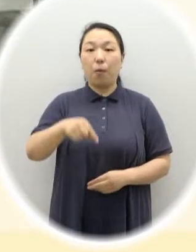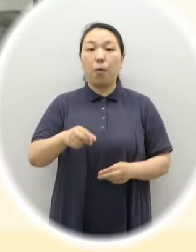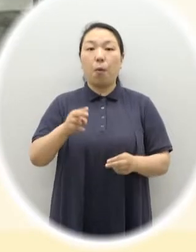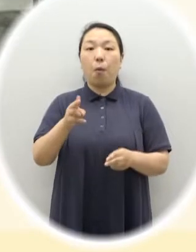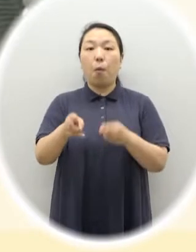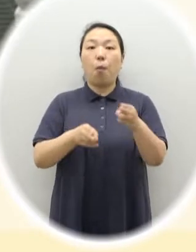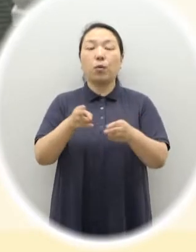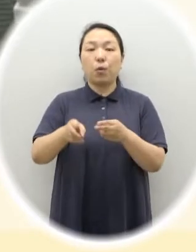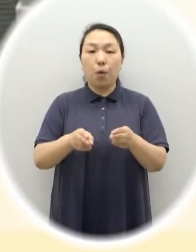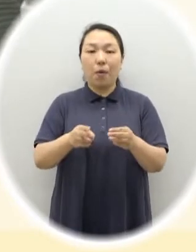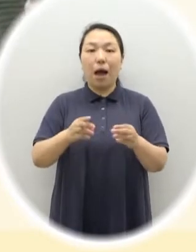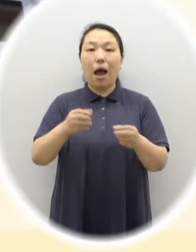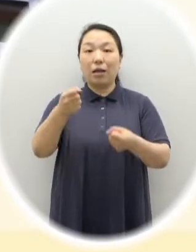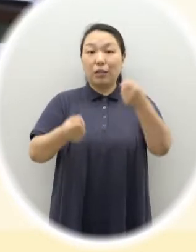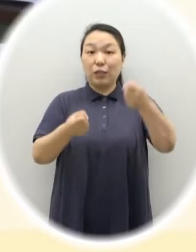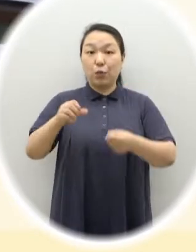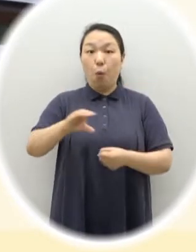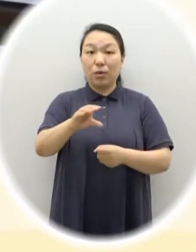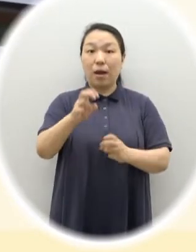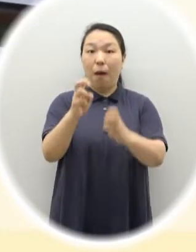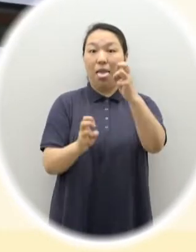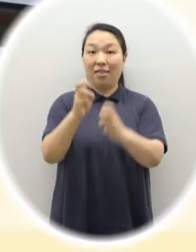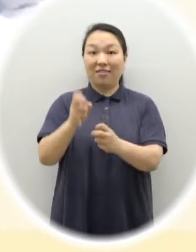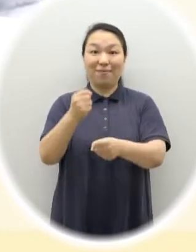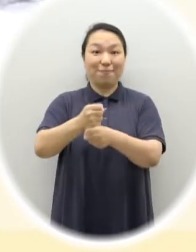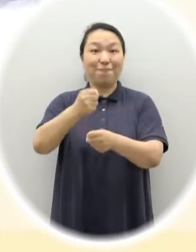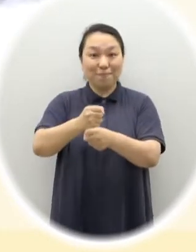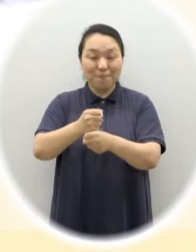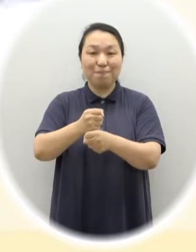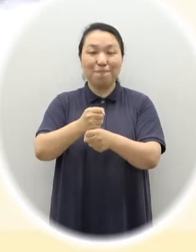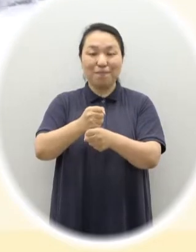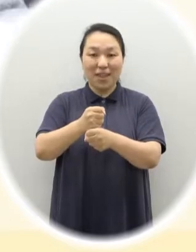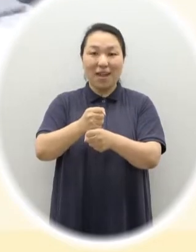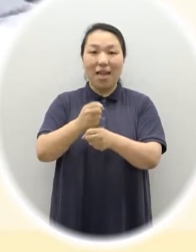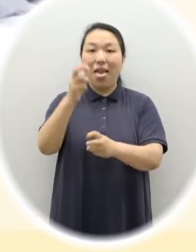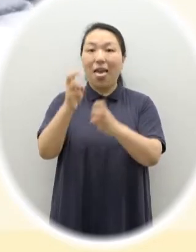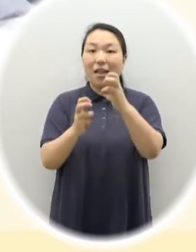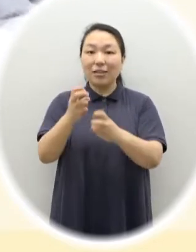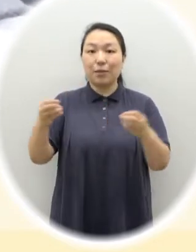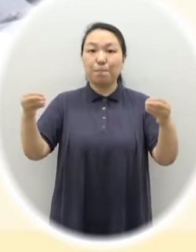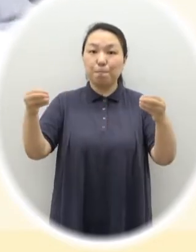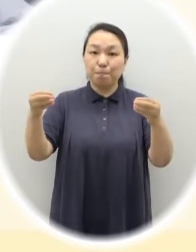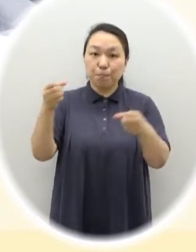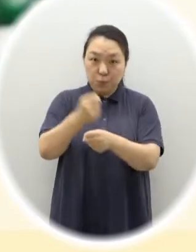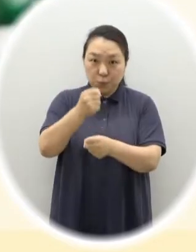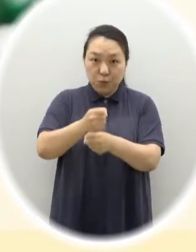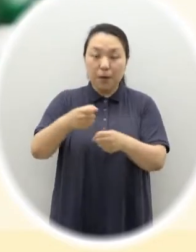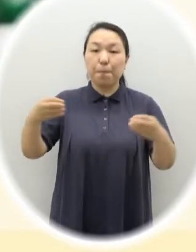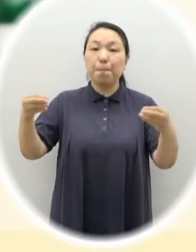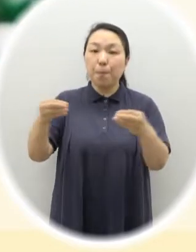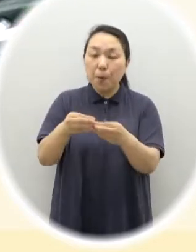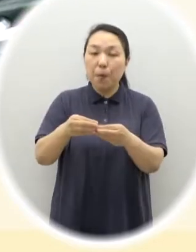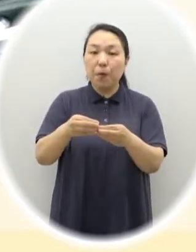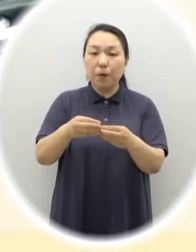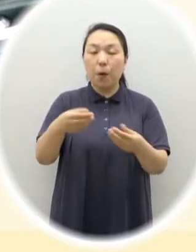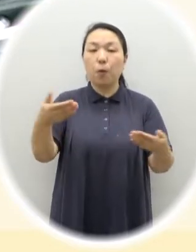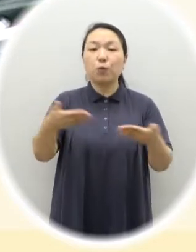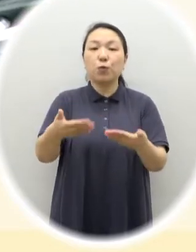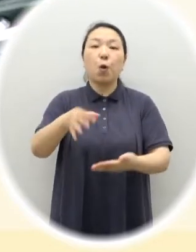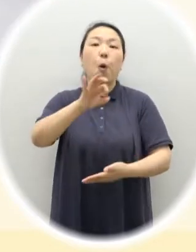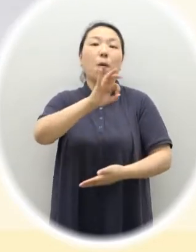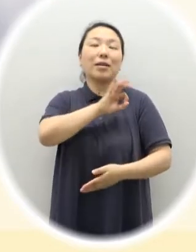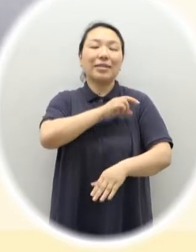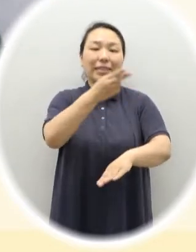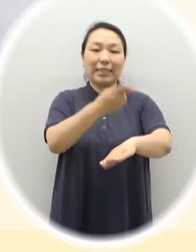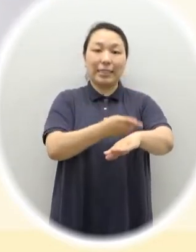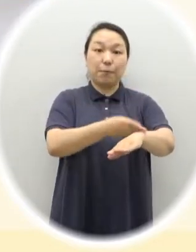私たちの工場は自動車のエンジンを作っていますけれども、自動車のエンジン作りを通じて人を作る、人が